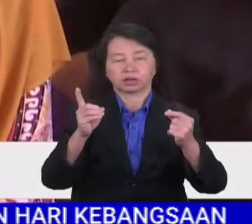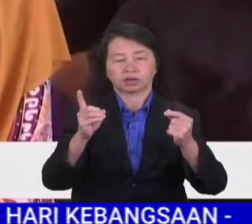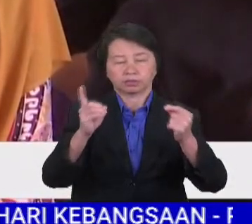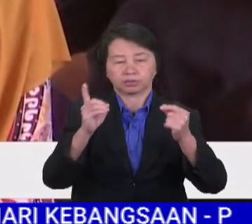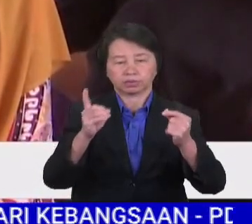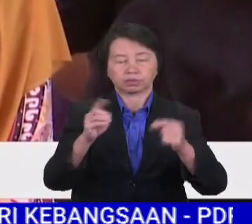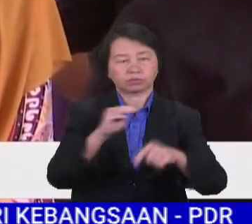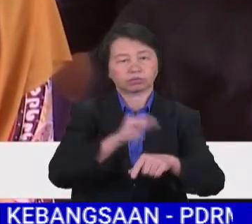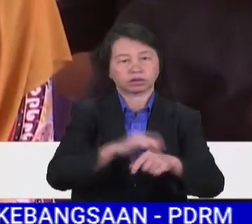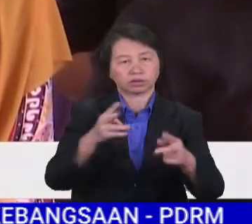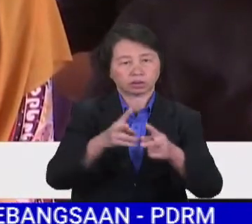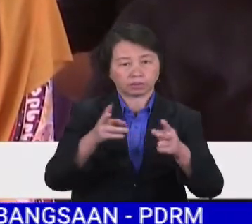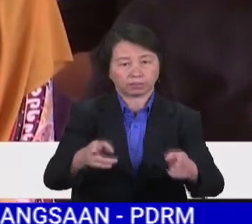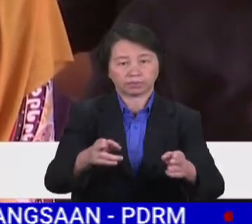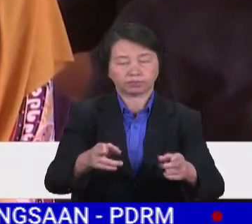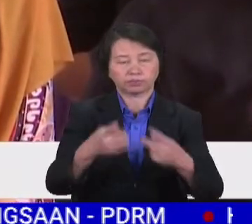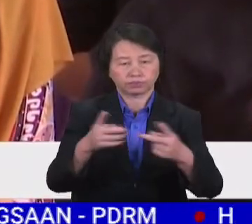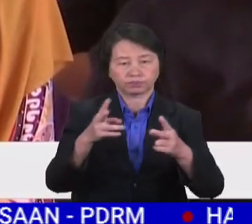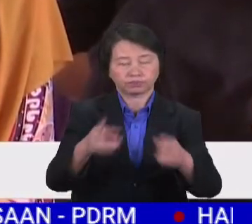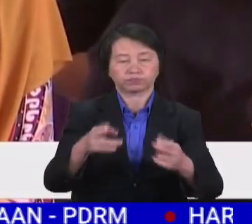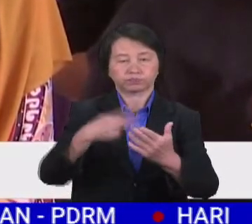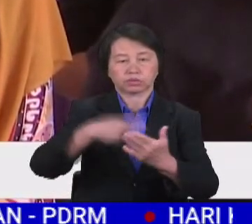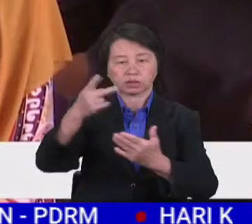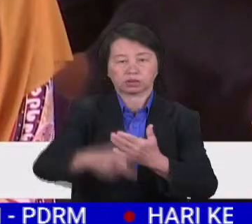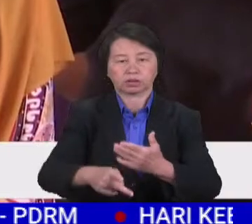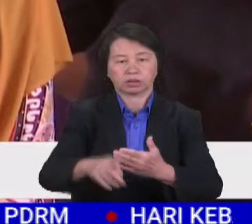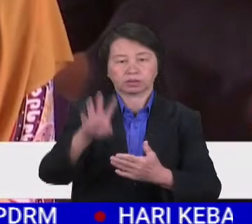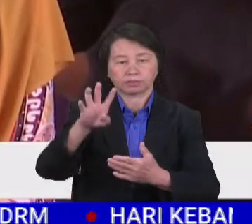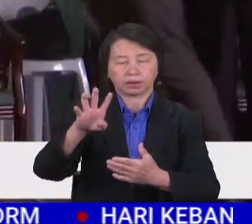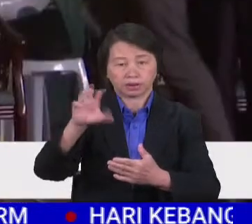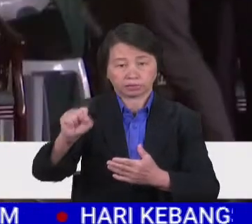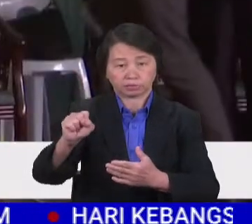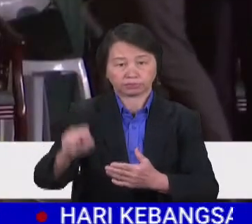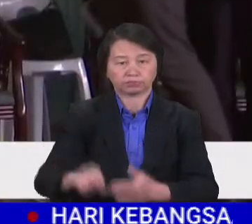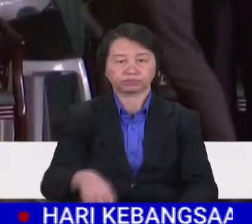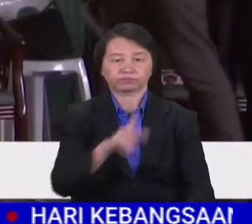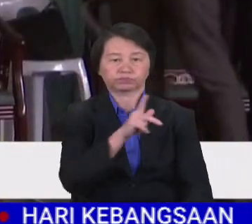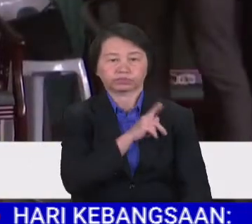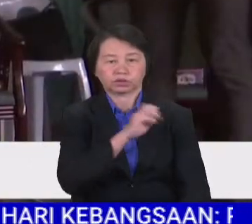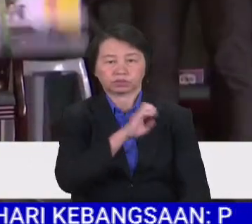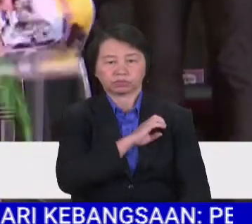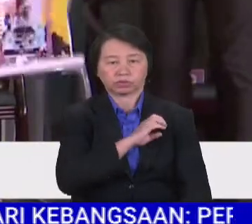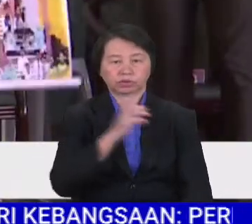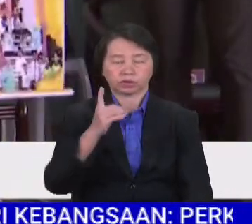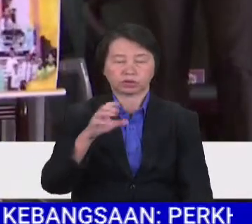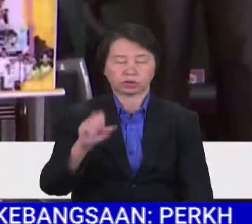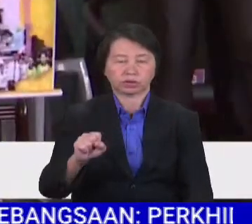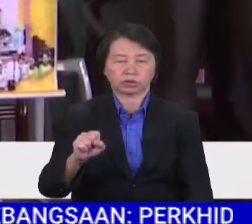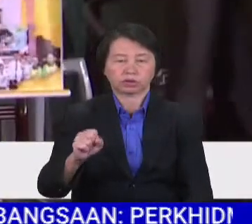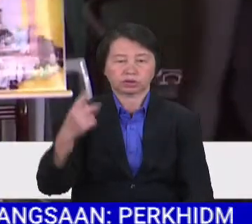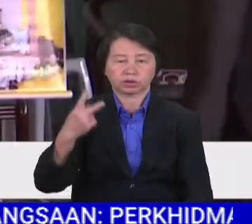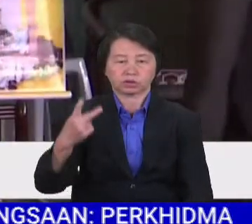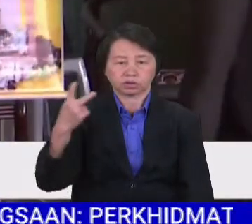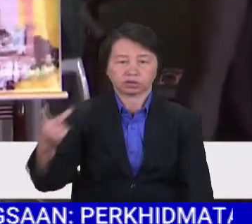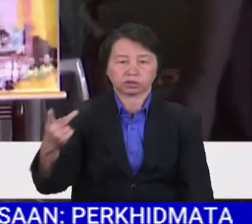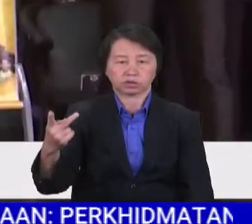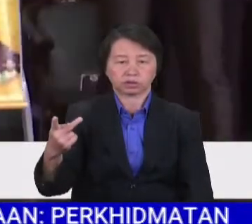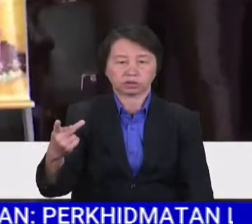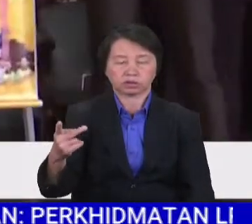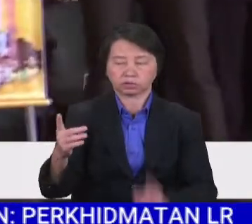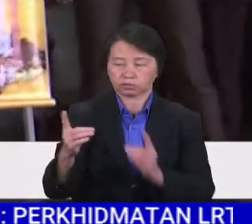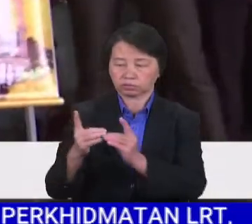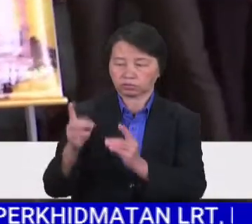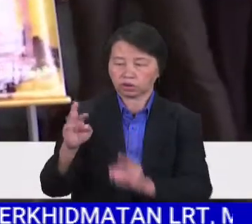semasa pelajarannya itu pelancaran ogen 4S itu ketua polis daerah Kota Kinabalu SCP Muhammad Zaini Abdullah